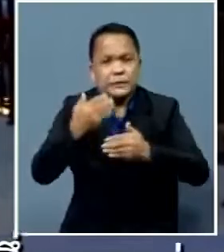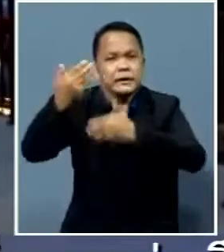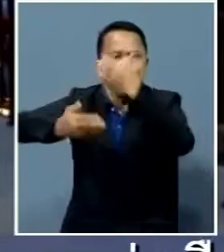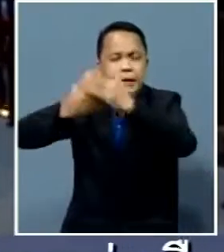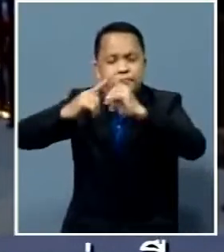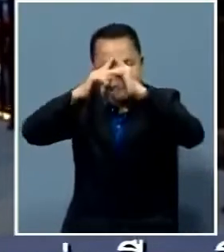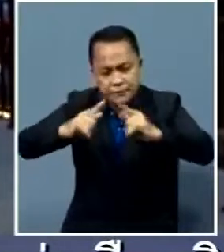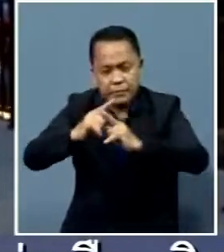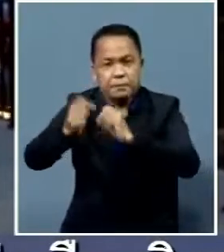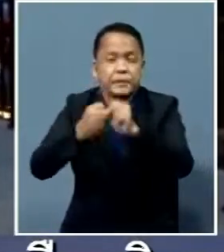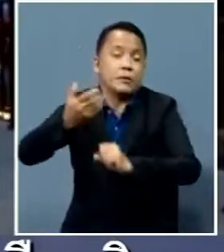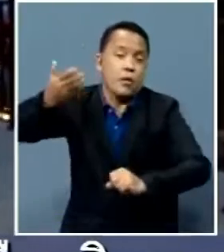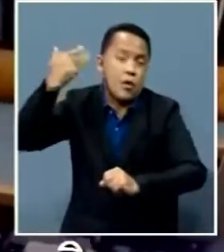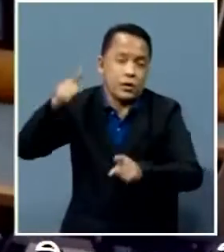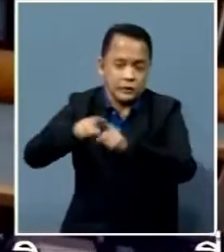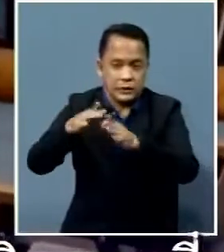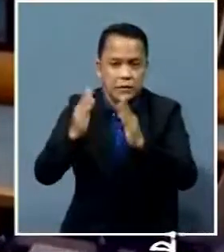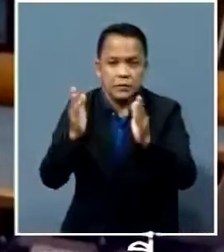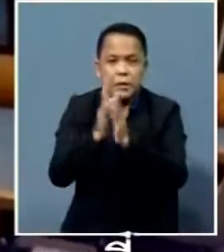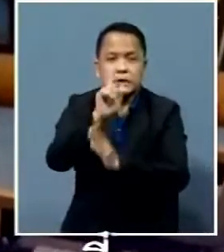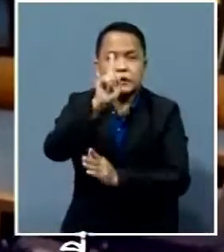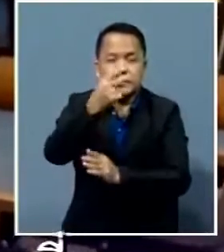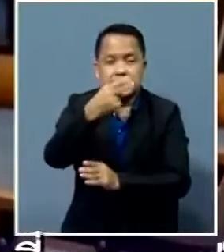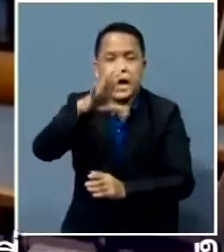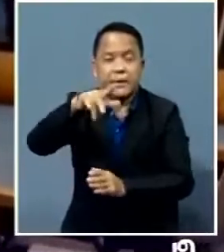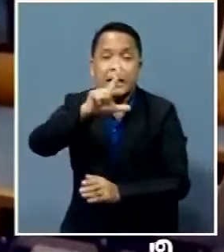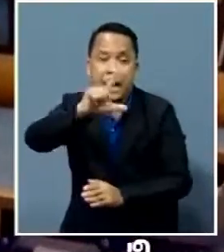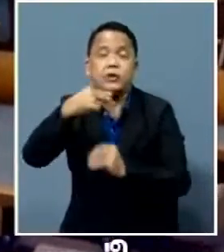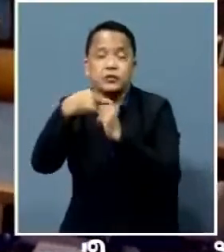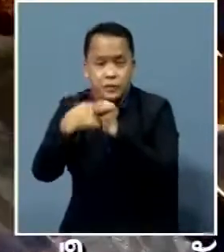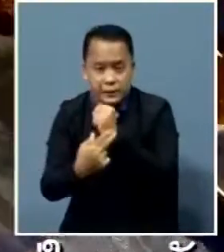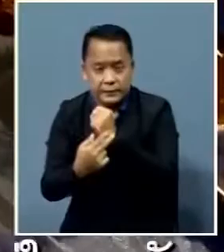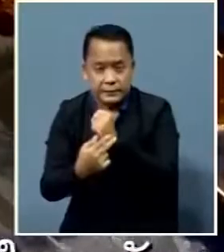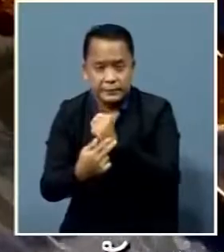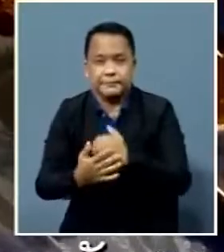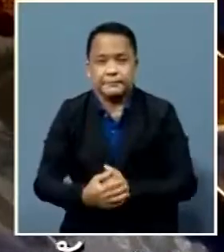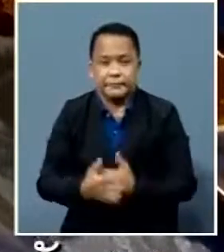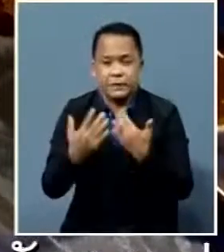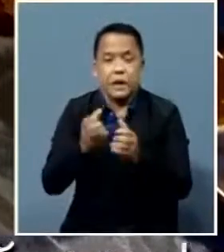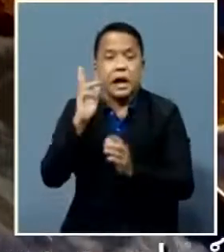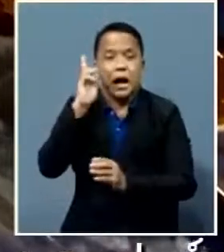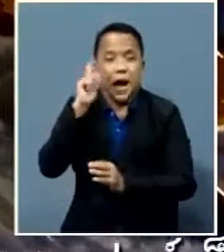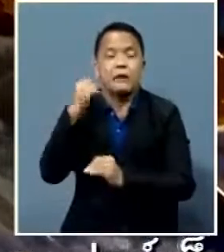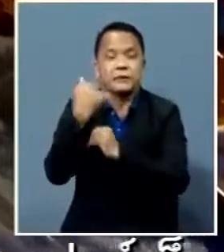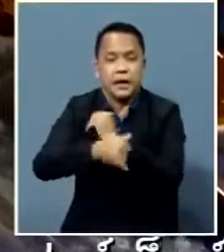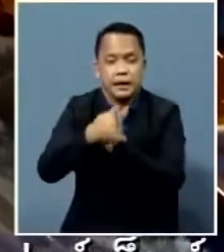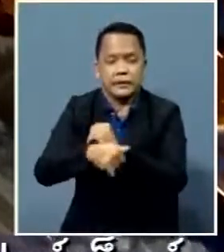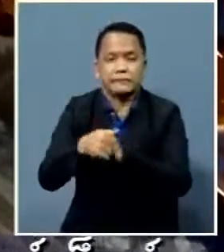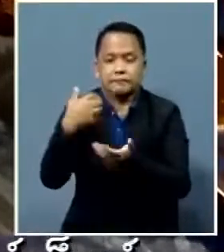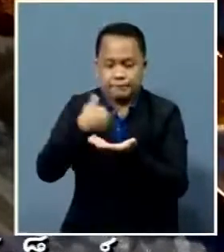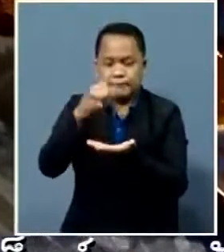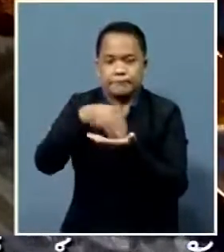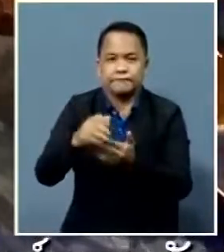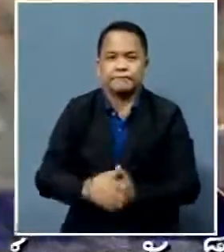กิจกรรมตั้งแคมป์เมื่อปีที่แล้วแตะที่ระดับ 15,000ล้านดอลลาร์สหรัฐทีมข่าวตามประเทศ